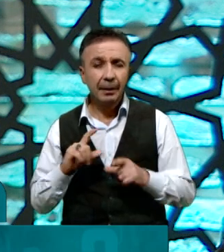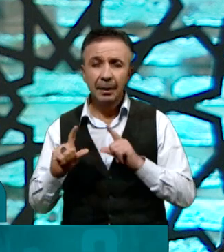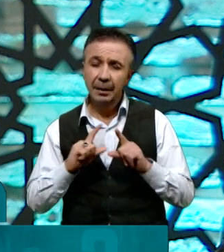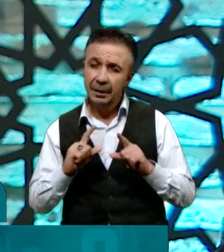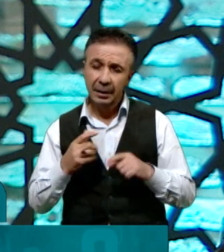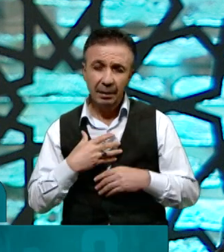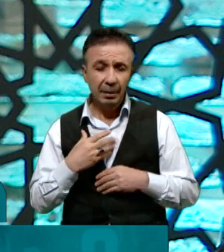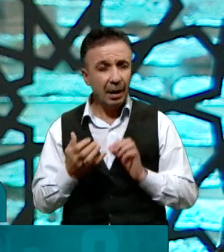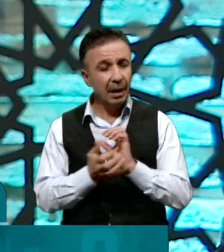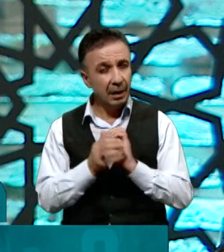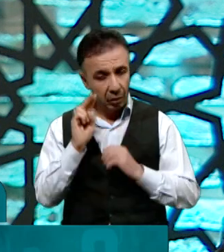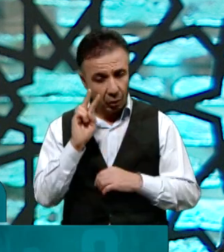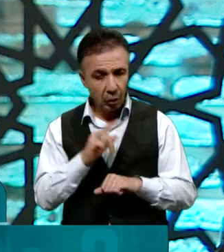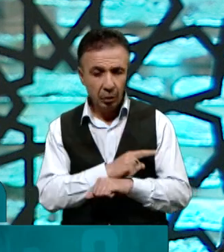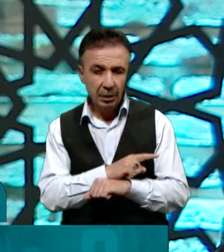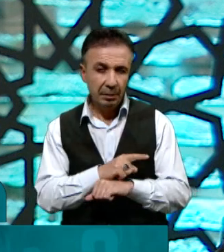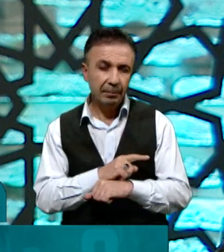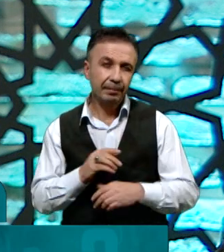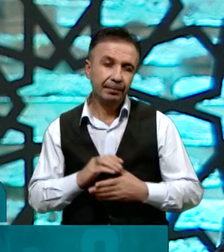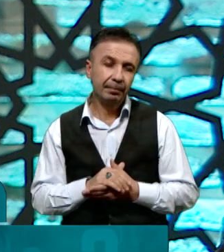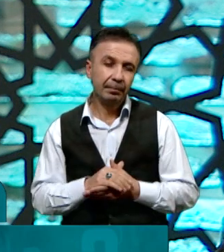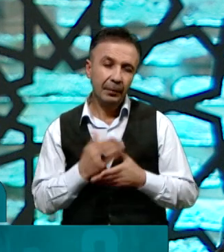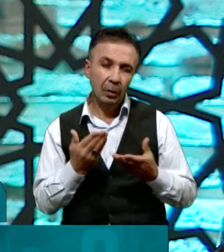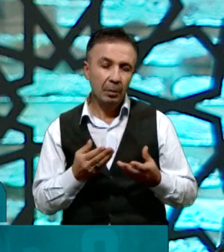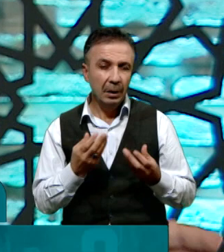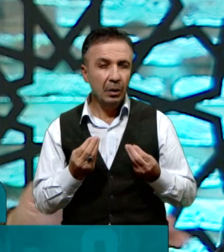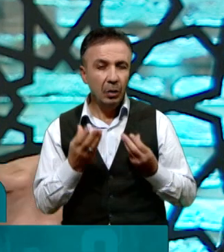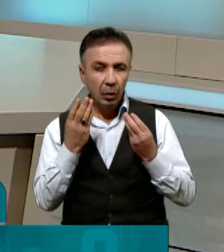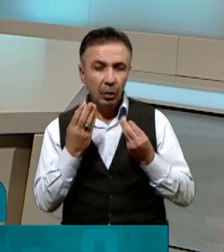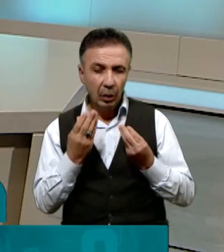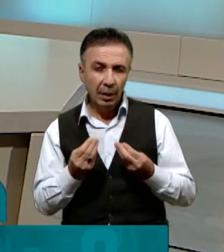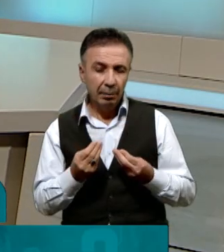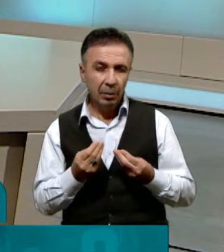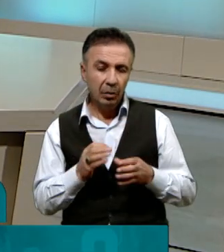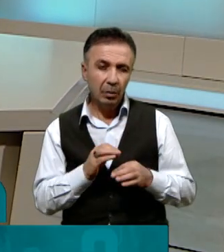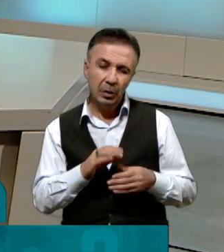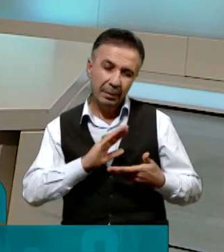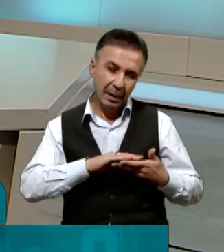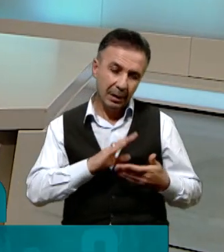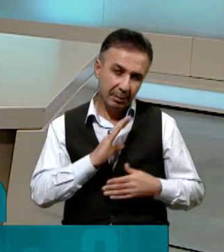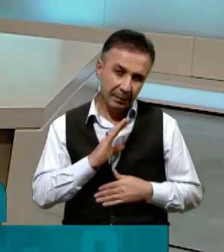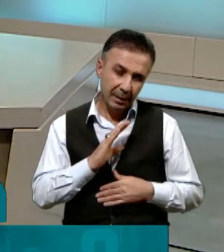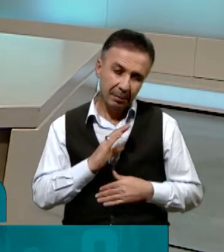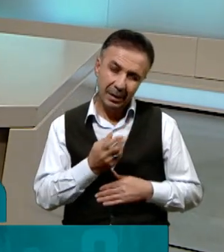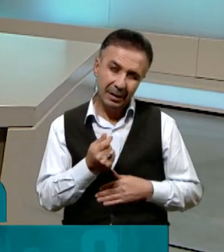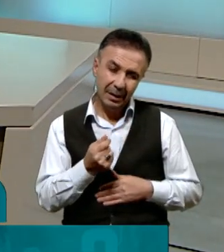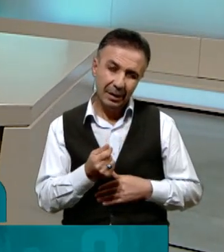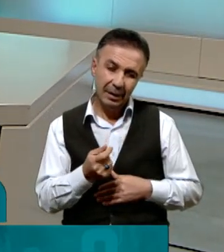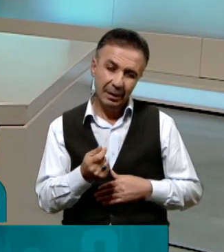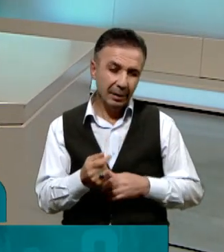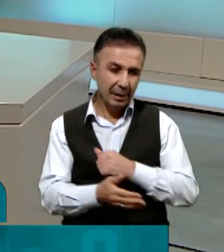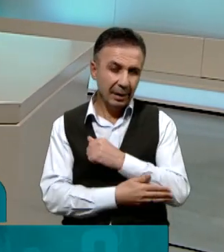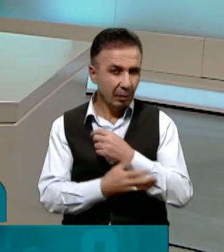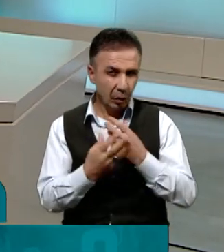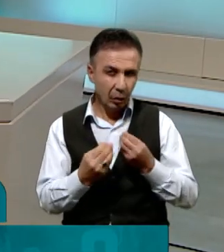bir aileyi gördüğümüz zaman bir durumu iyi olan bir dostumuza diyorum ki bak şurada bir arkadaşımız var. Hani biraz yardımcı olur musun?